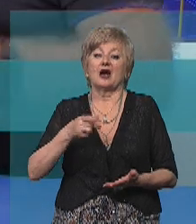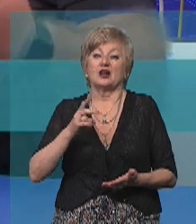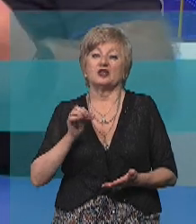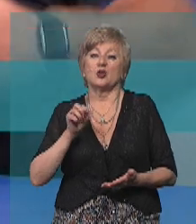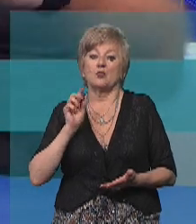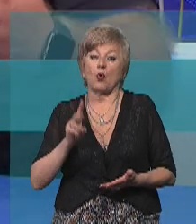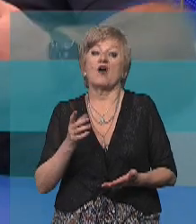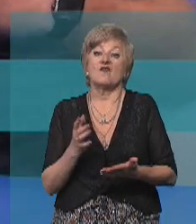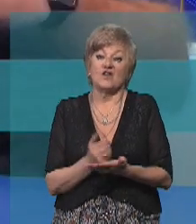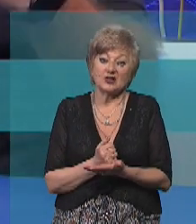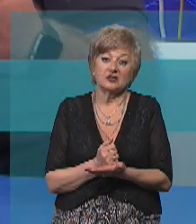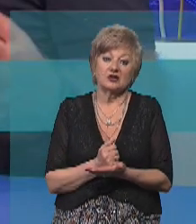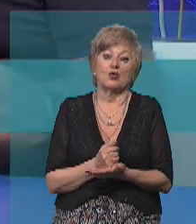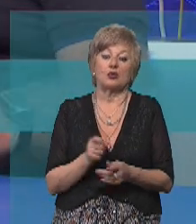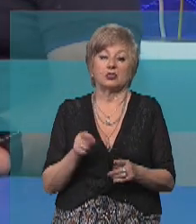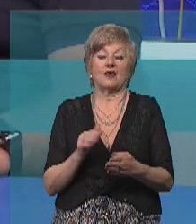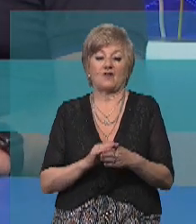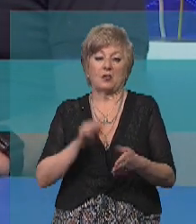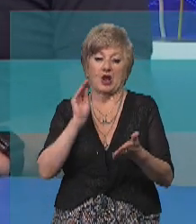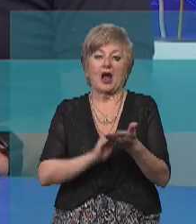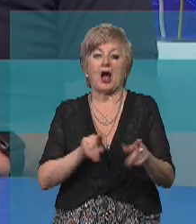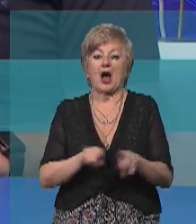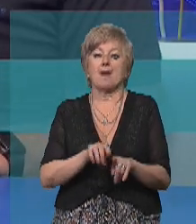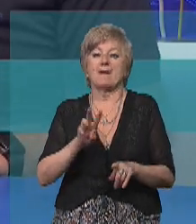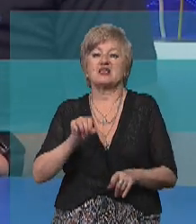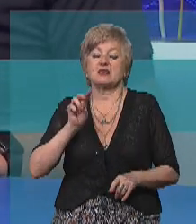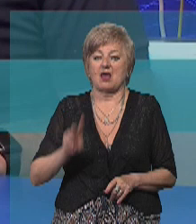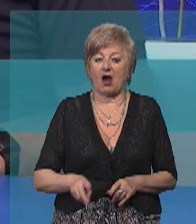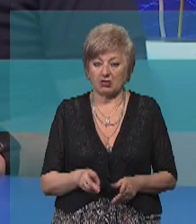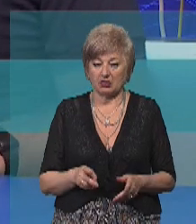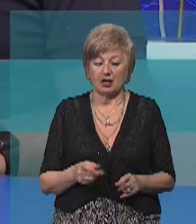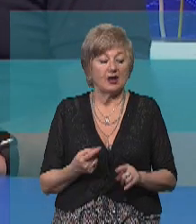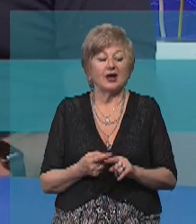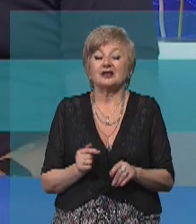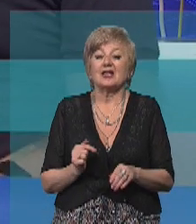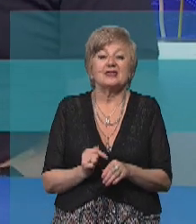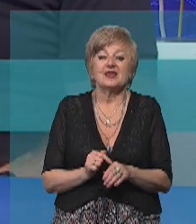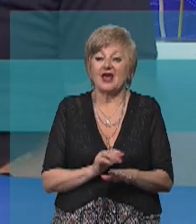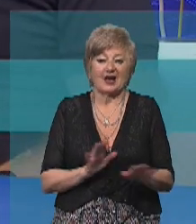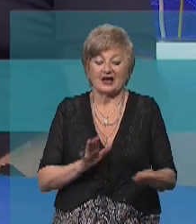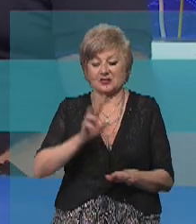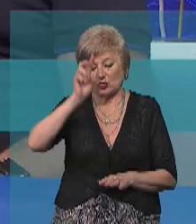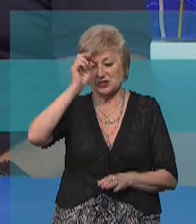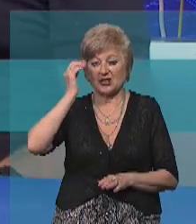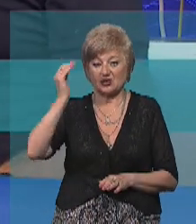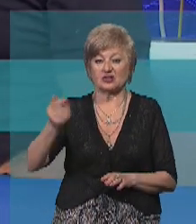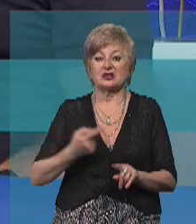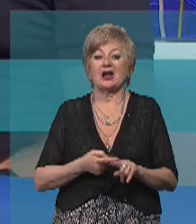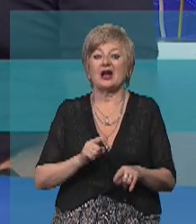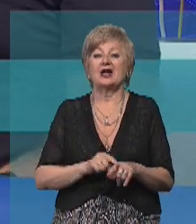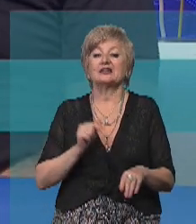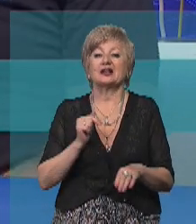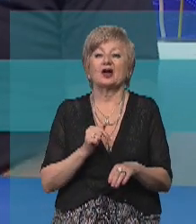так, виграє маньяк Чикатіло. І це не стосується, кажу ще раз, держави, це